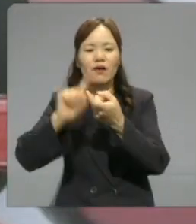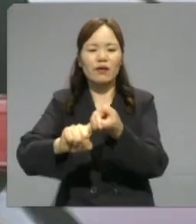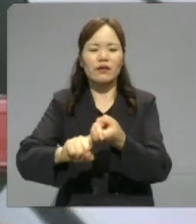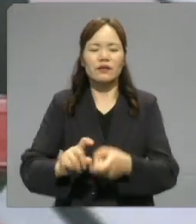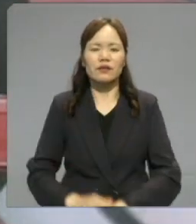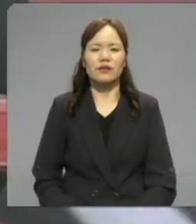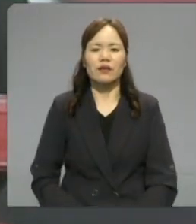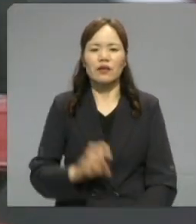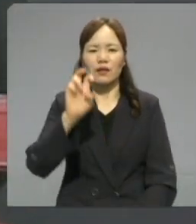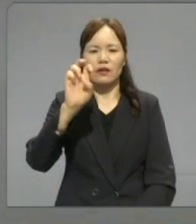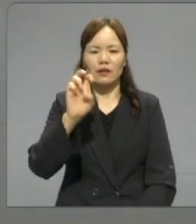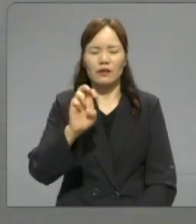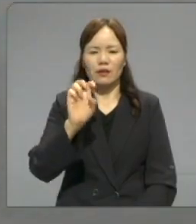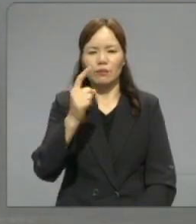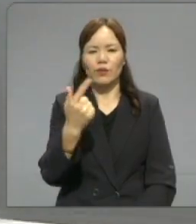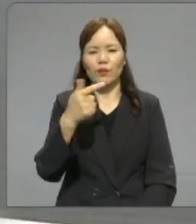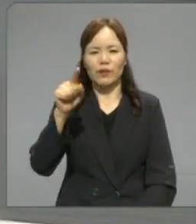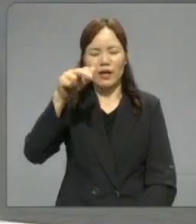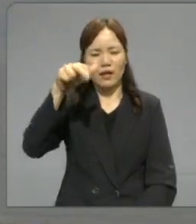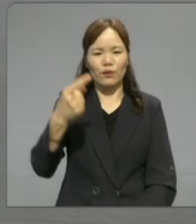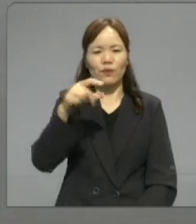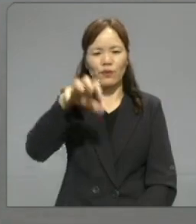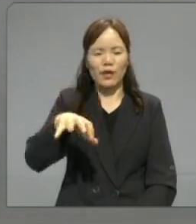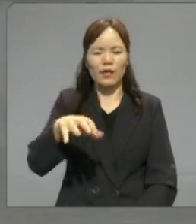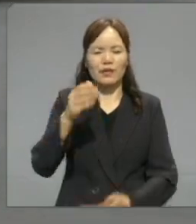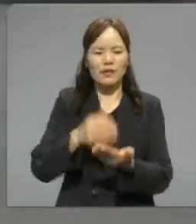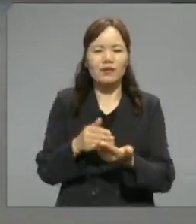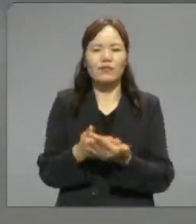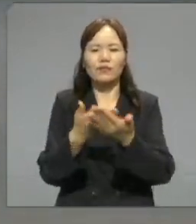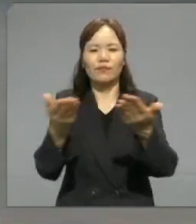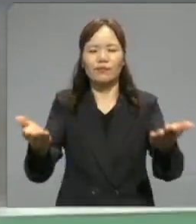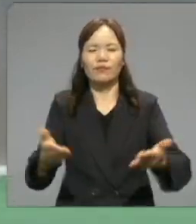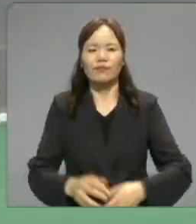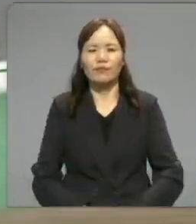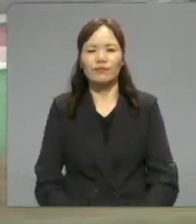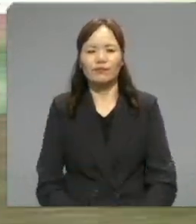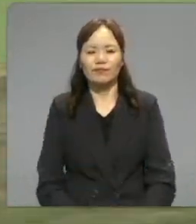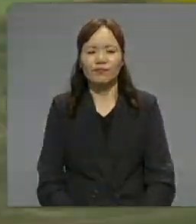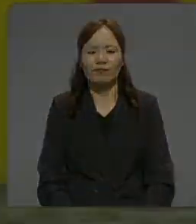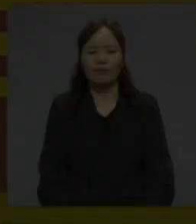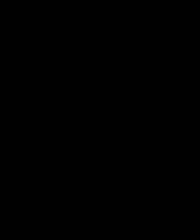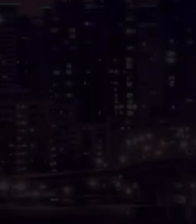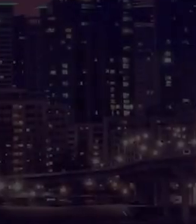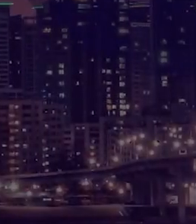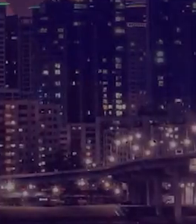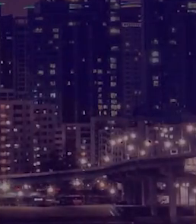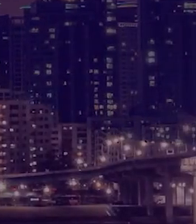모나코 공국 현지에서 OBS 뉴스 신종환입니다.